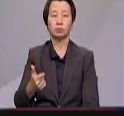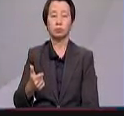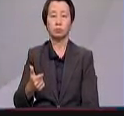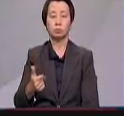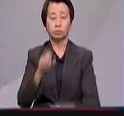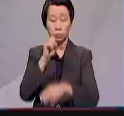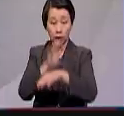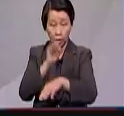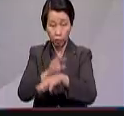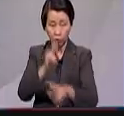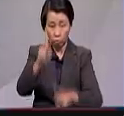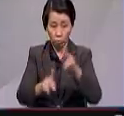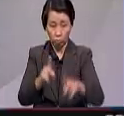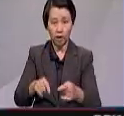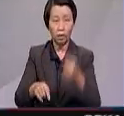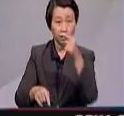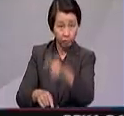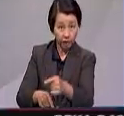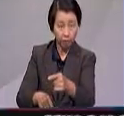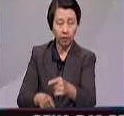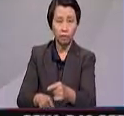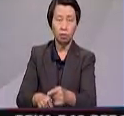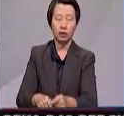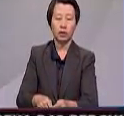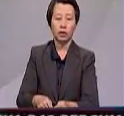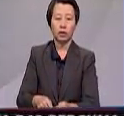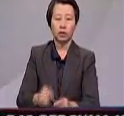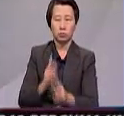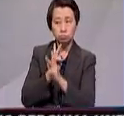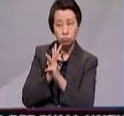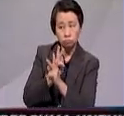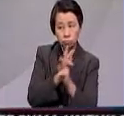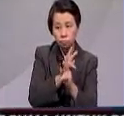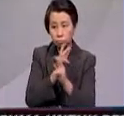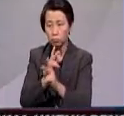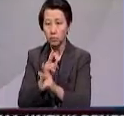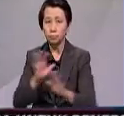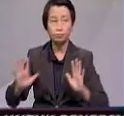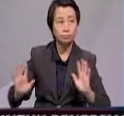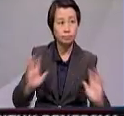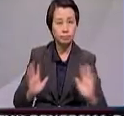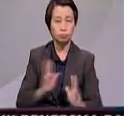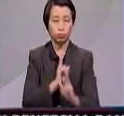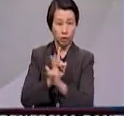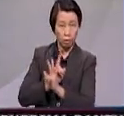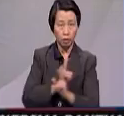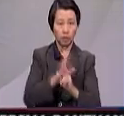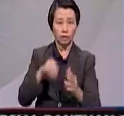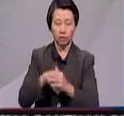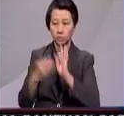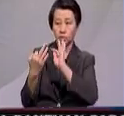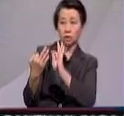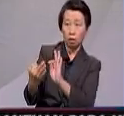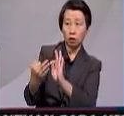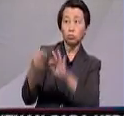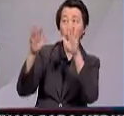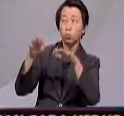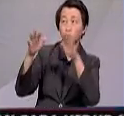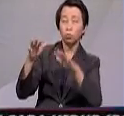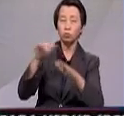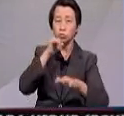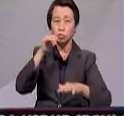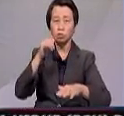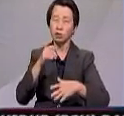dinasihatkan kepada penduduk di kawasan berkenaan agar berhati-hati dan mengambil langkah yang berjaga-jaga dalam menghadapi situasi yang